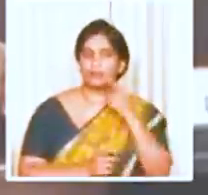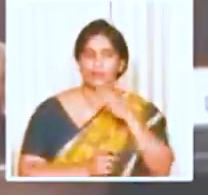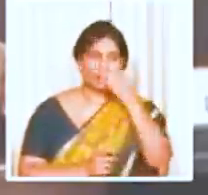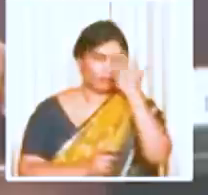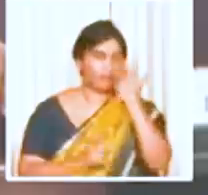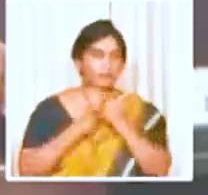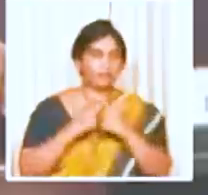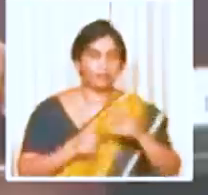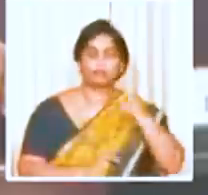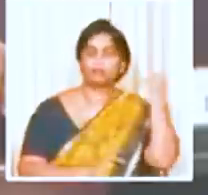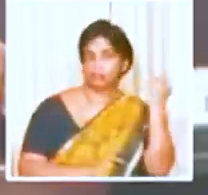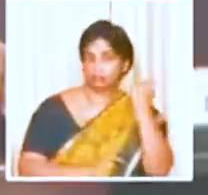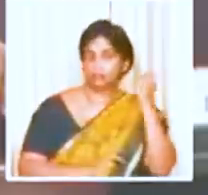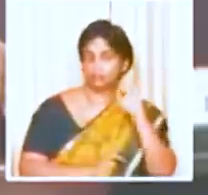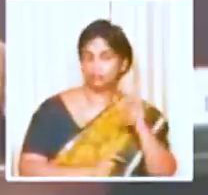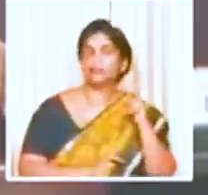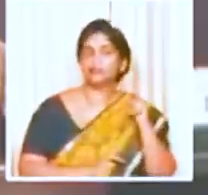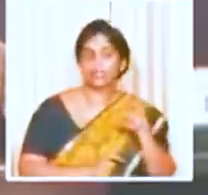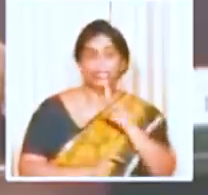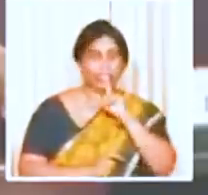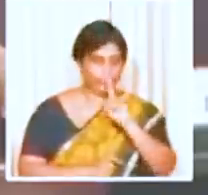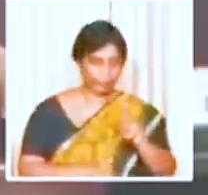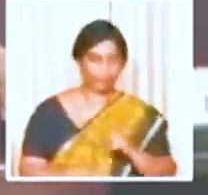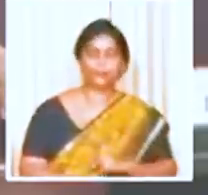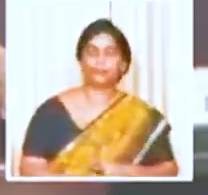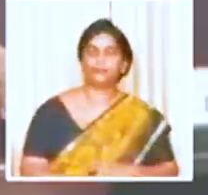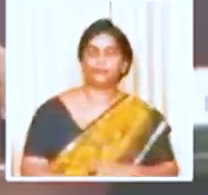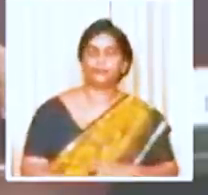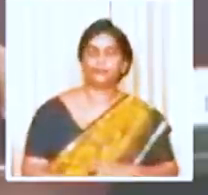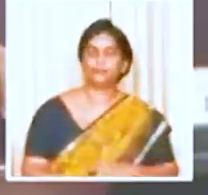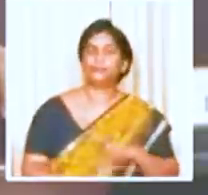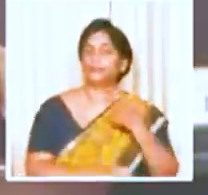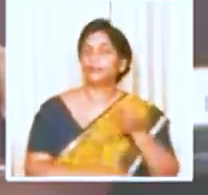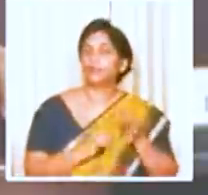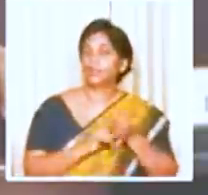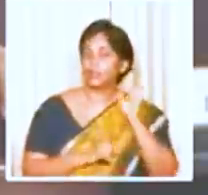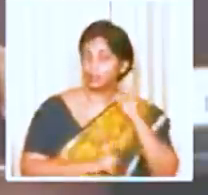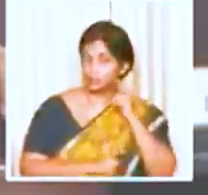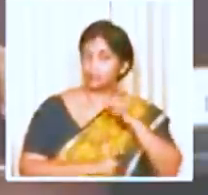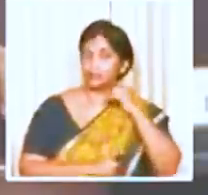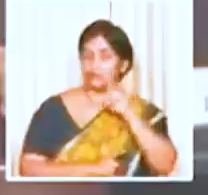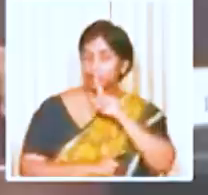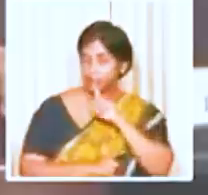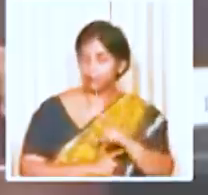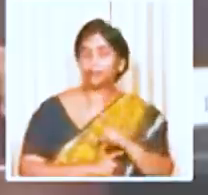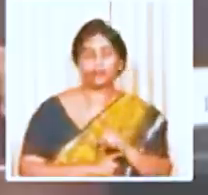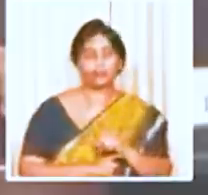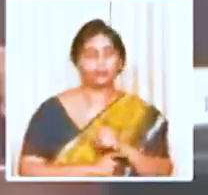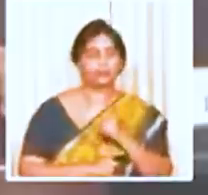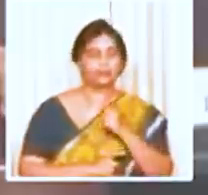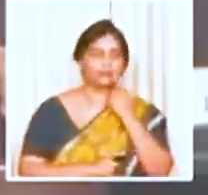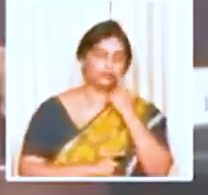உண்மையை ஜனாதிபதியால் அந்த புலம்பெயர் தேசத்திலே வாழும் தமிழ் மக்களிடம் மன்னிப்பு கோர வேண்டும். ஏனென்றால் 80 நான் நினைக்கின்றேன் அந்த ஜனாதிபதியாக அவர்